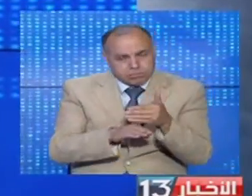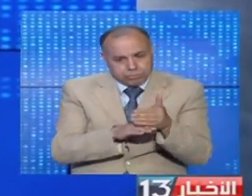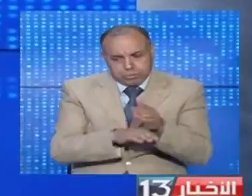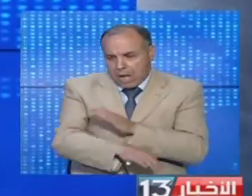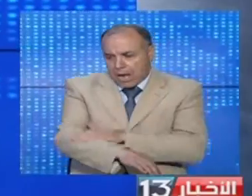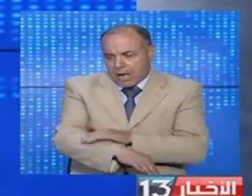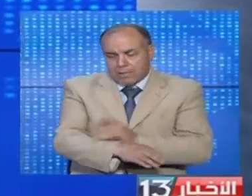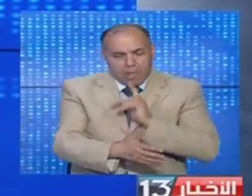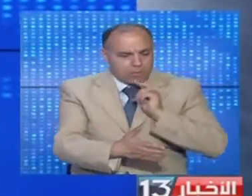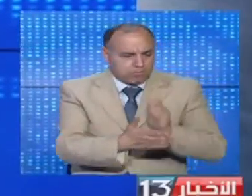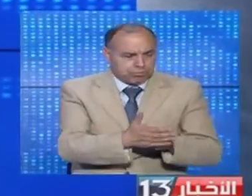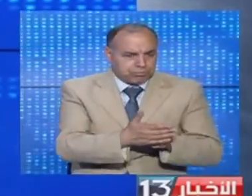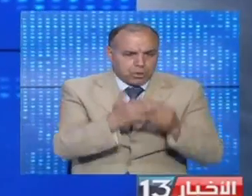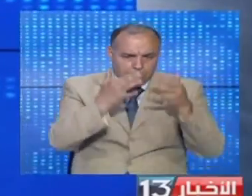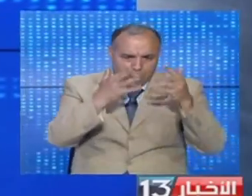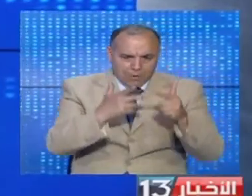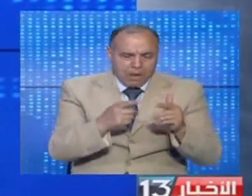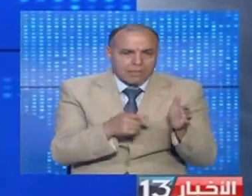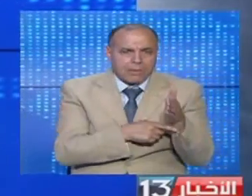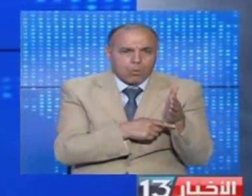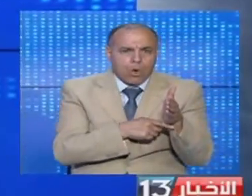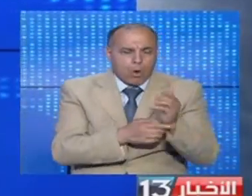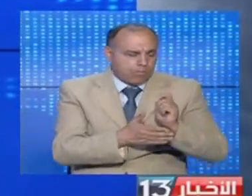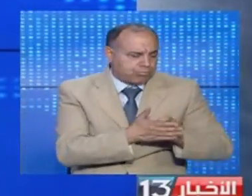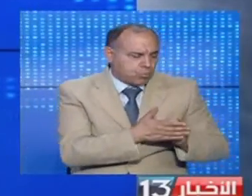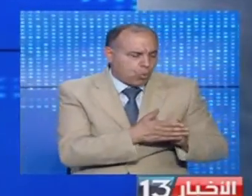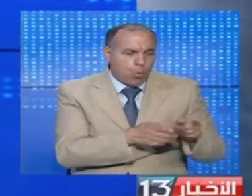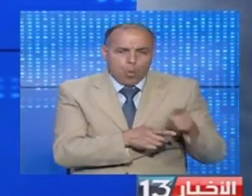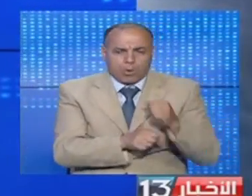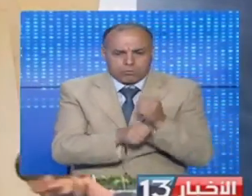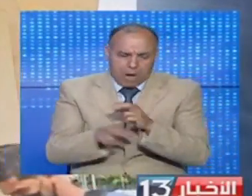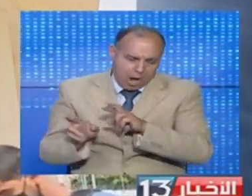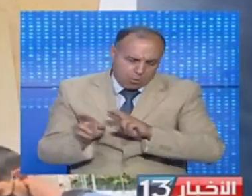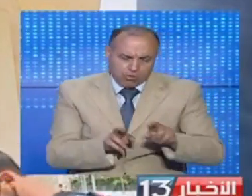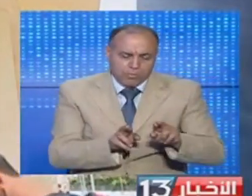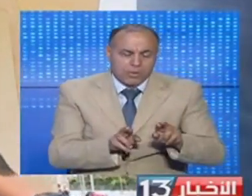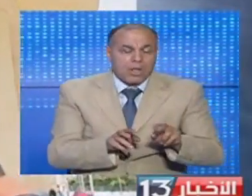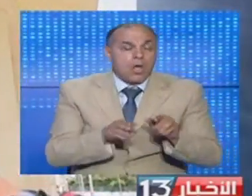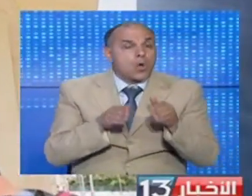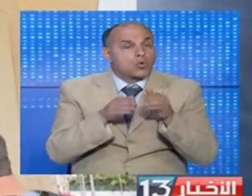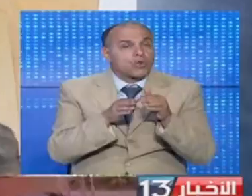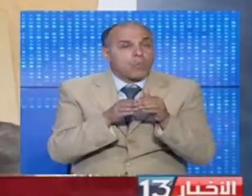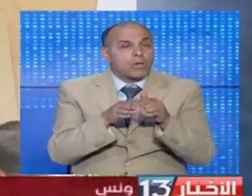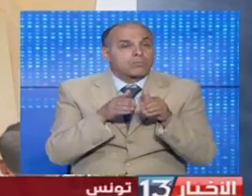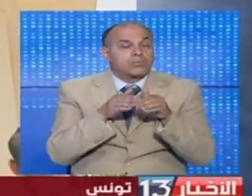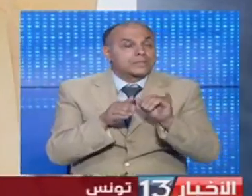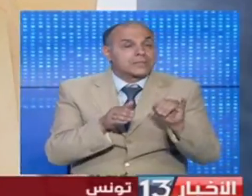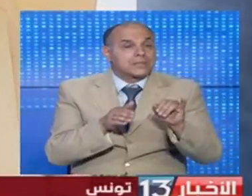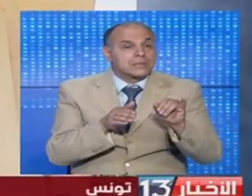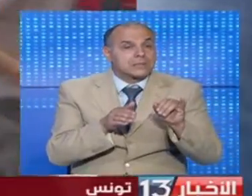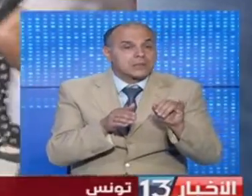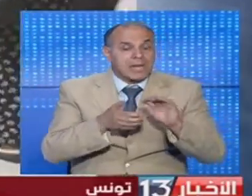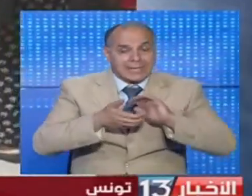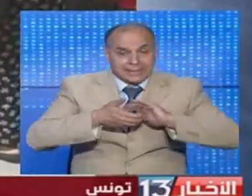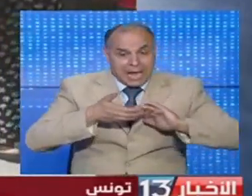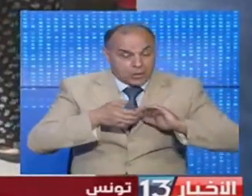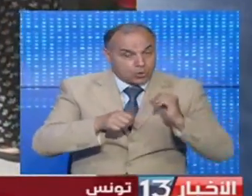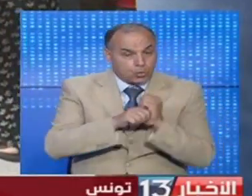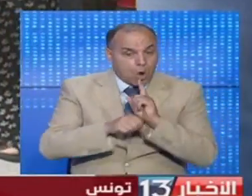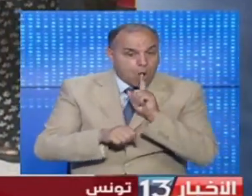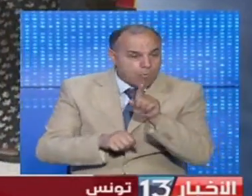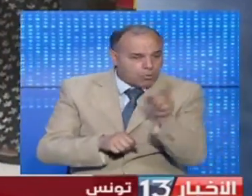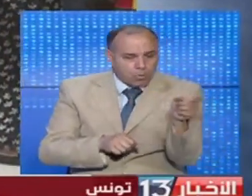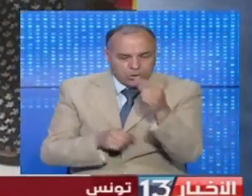اعوان الجبايه والمحاسبه العموميه وال استخلاصيه لعملهم استجابه لدعوه من الاتحاد العام